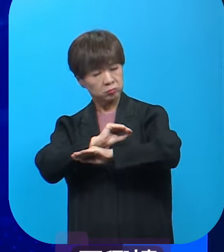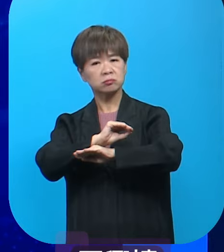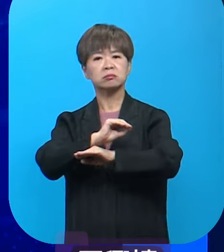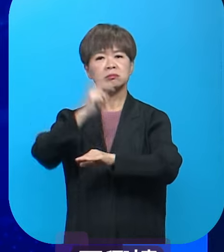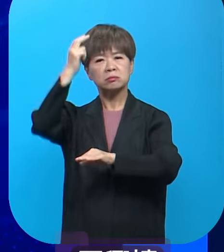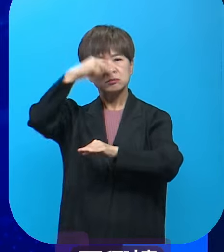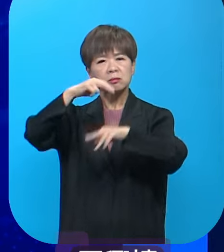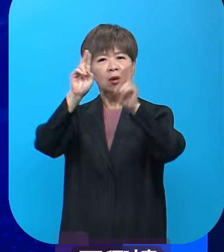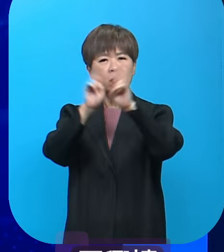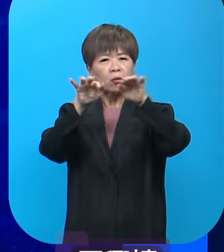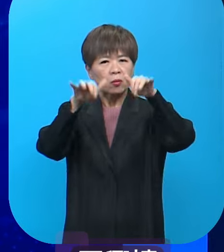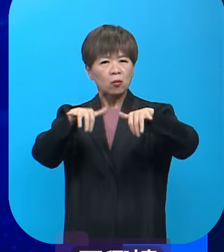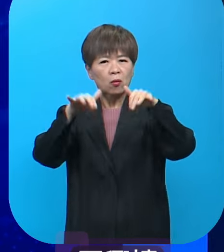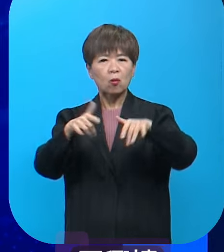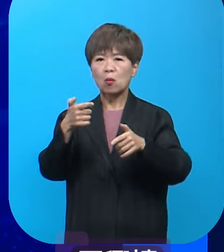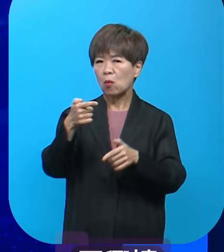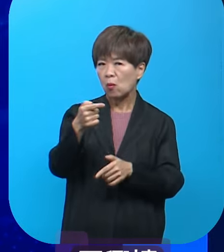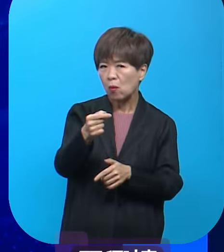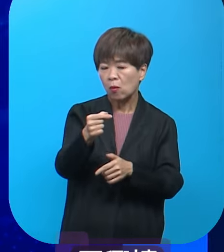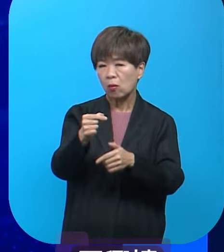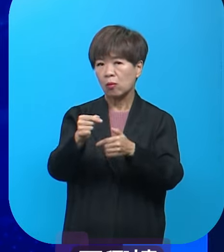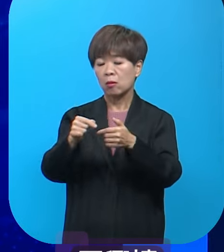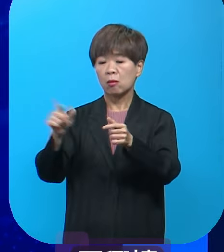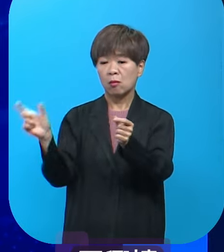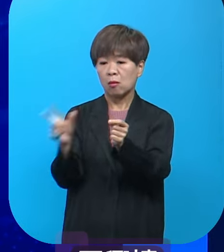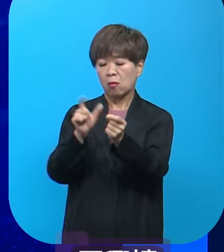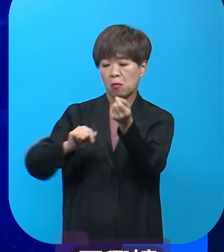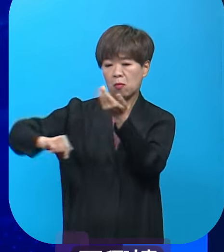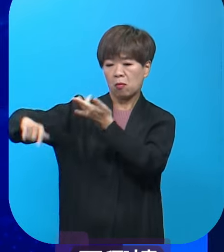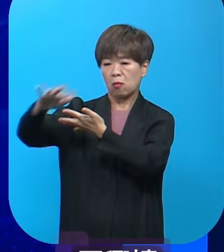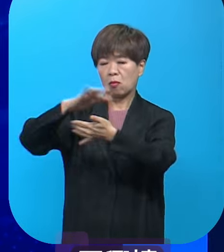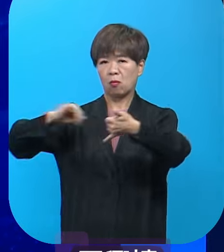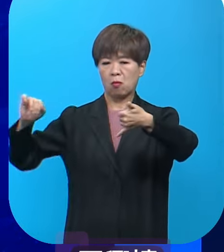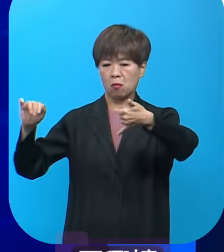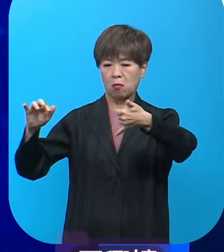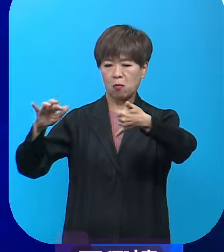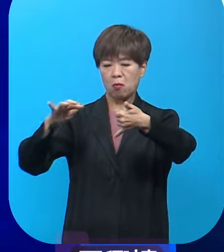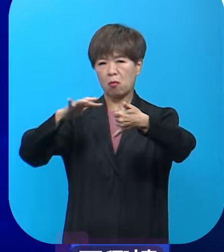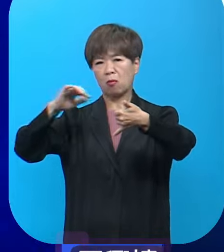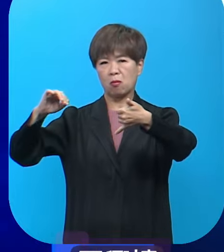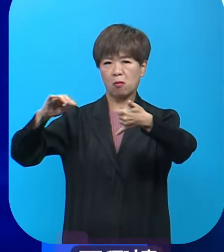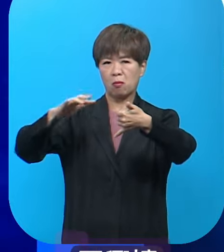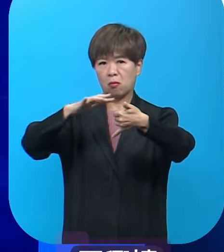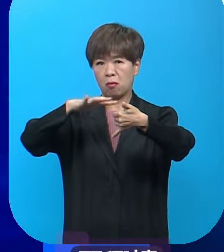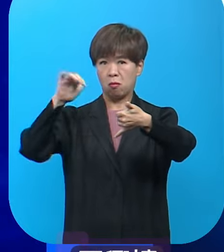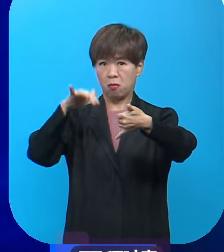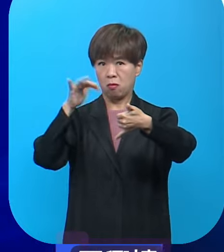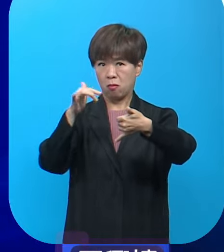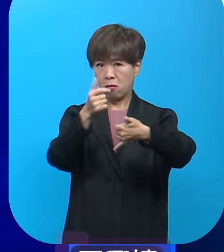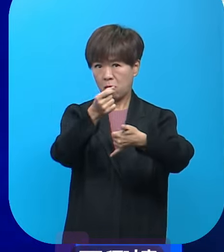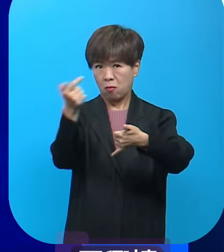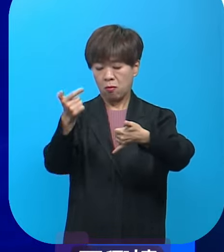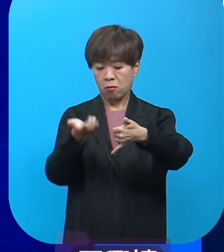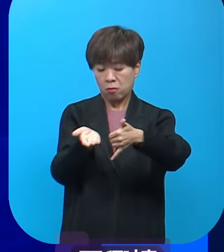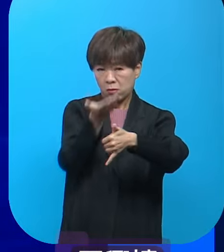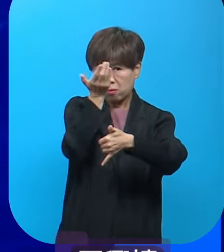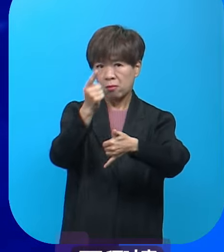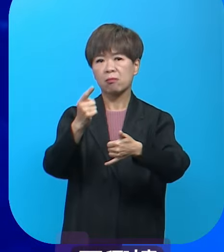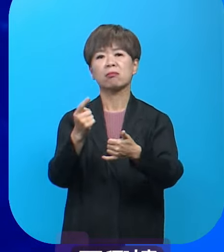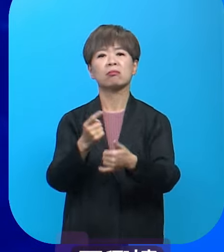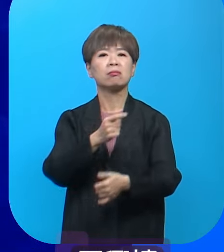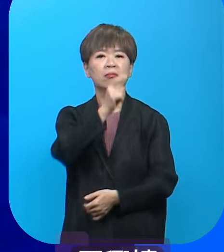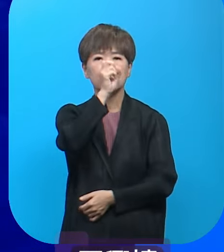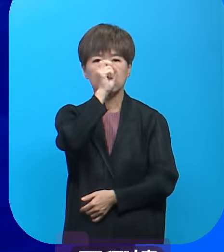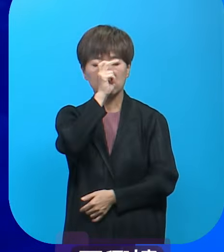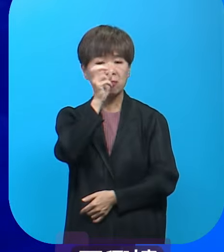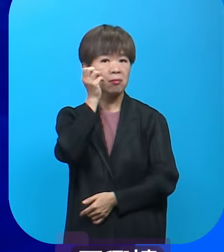后雷阵雨减弱了，但是台风外围环流带来的雨会越来越多。我们可以看到在北部地区以及宜兰花